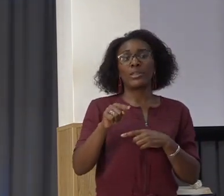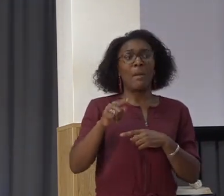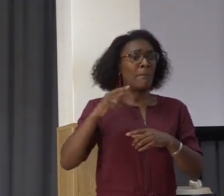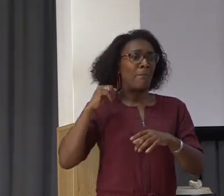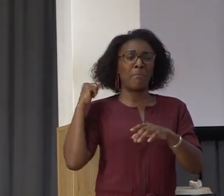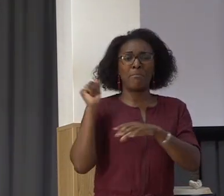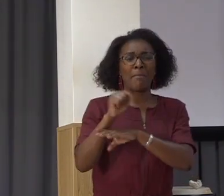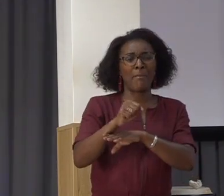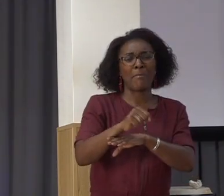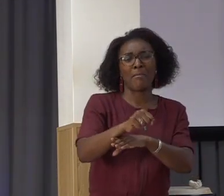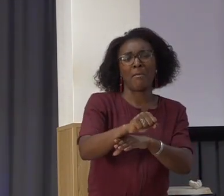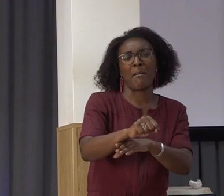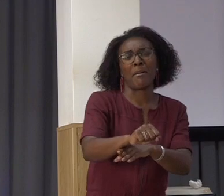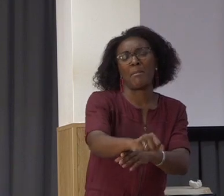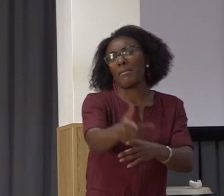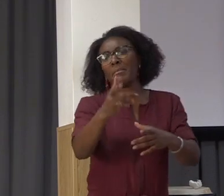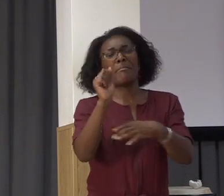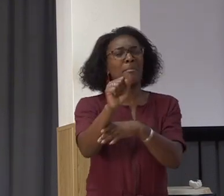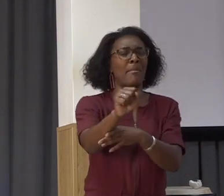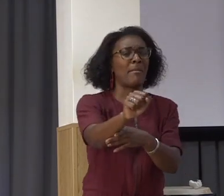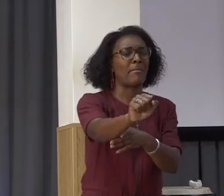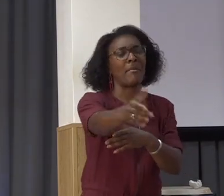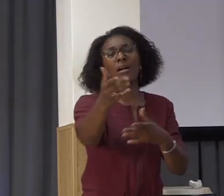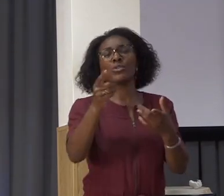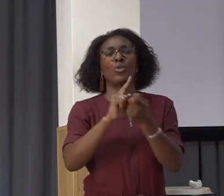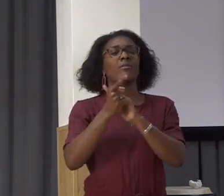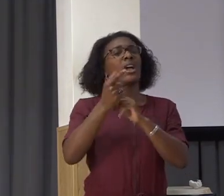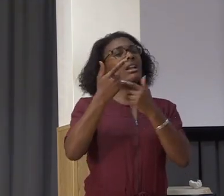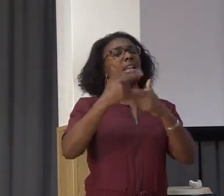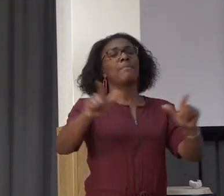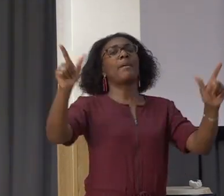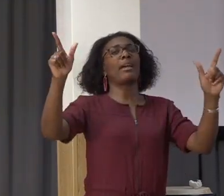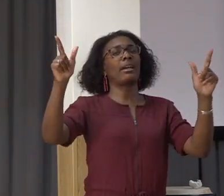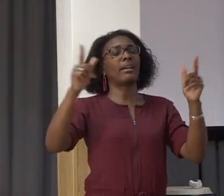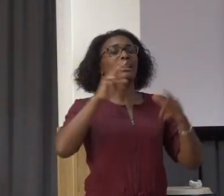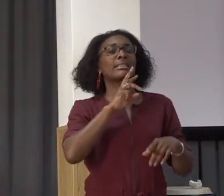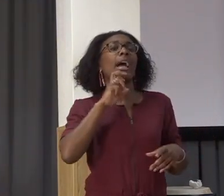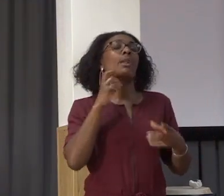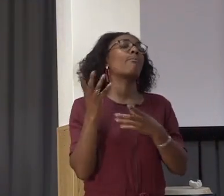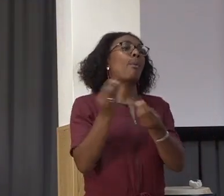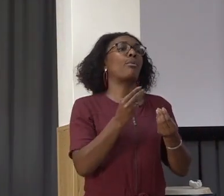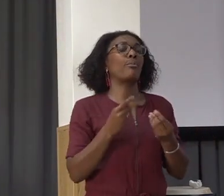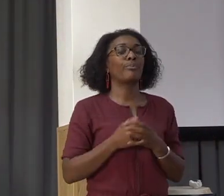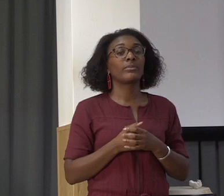un libérateur d'Israël. Alors, quand je dis qu'il faut imiter Shamgar, je ne vous dis pas qu'il fallait